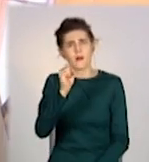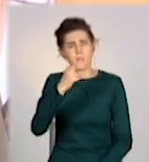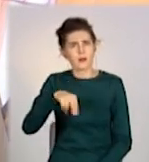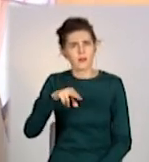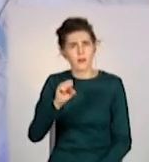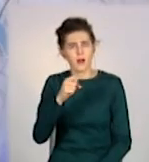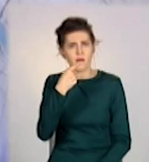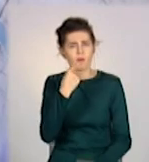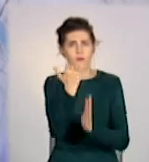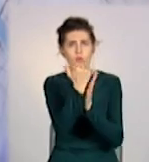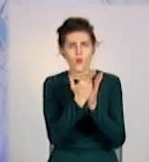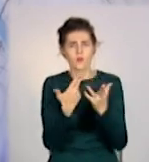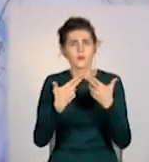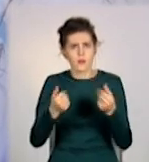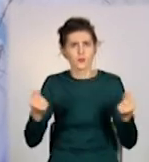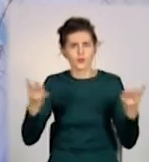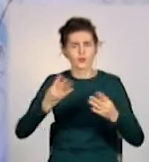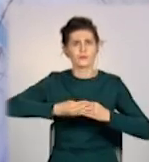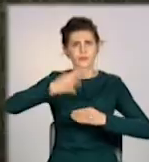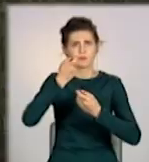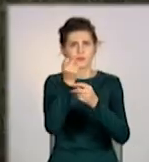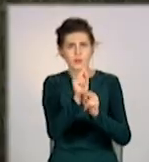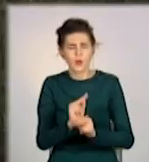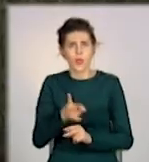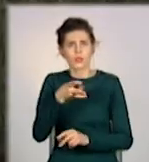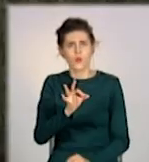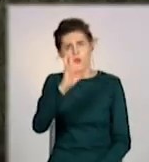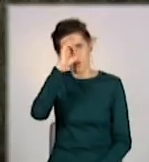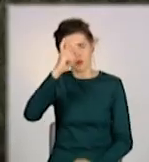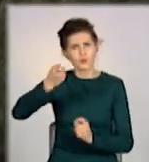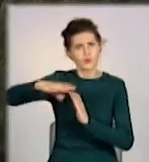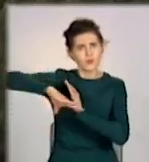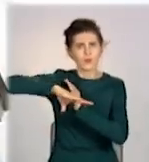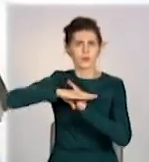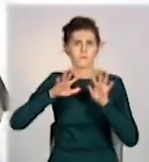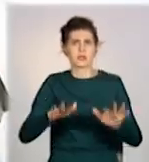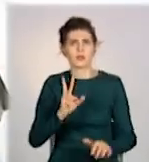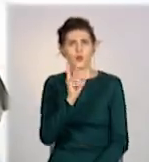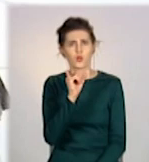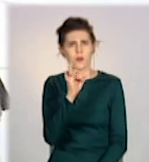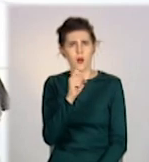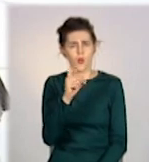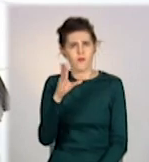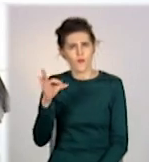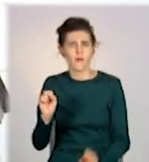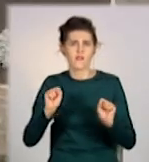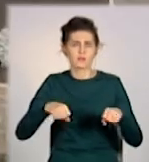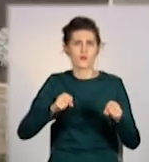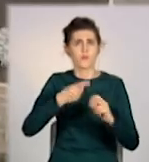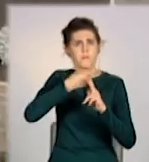проект будівництва нової багатоповерхівки розробили. Якби держава фінансово допомогла Кураховому її звести, то половину квартир